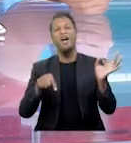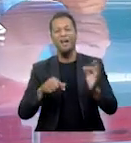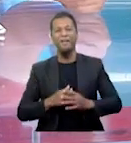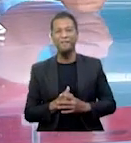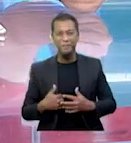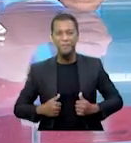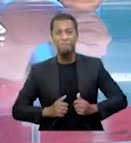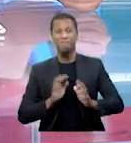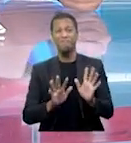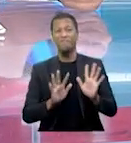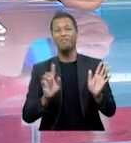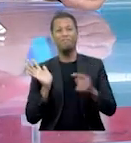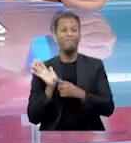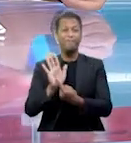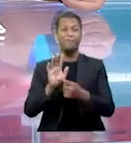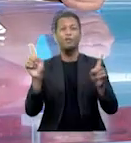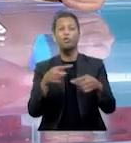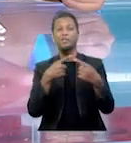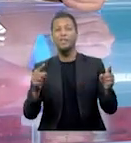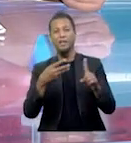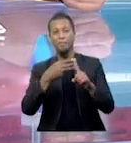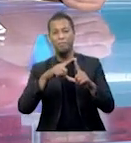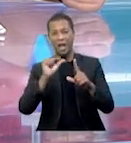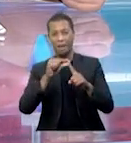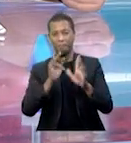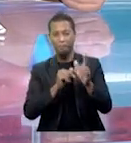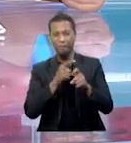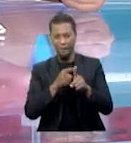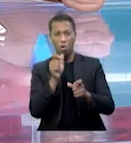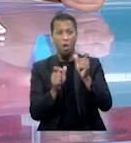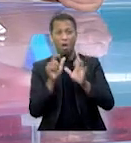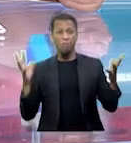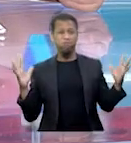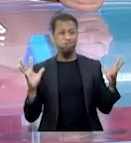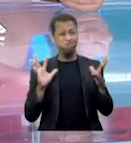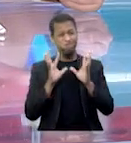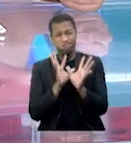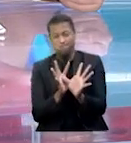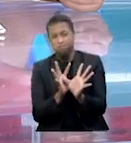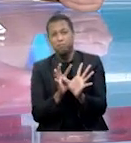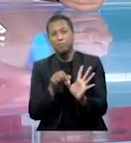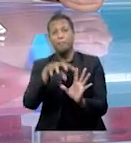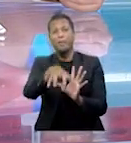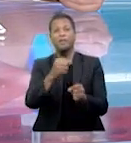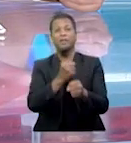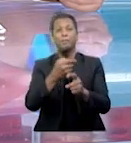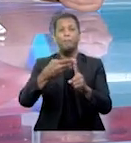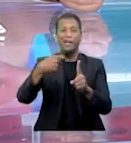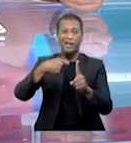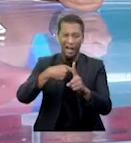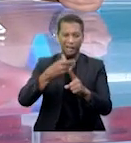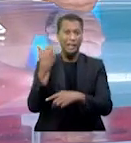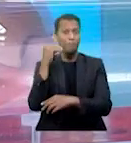Pemirsa, belasan jam sebelum konser Blackpink digelar, ratusan penggemar atau yang disebut dengan Blink menyerbu area Gelora Bung Karno GBK